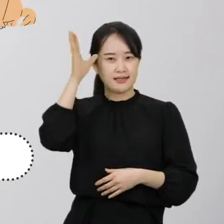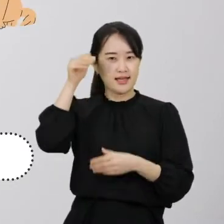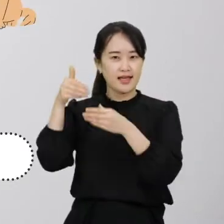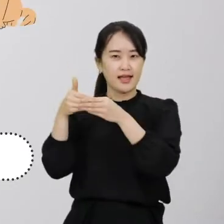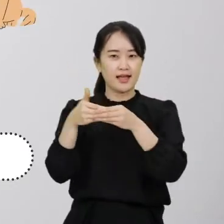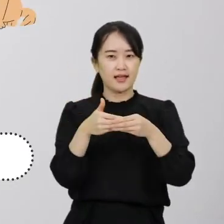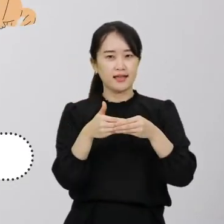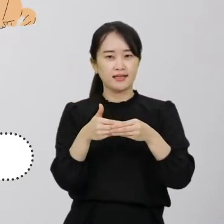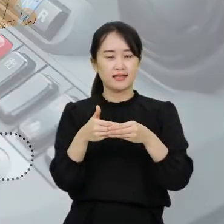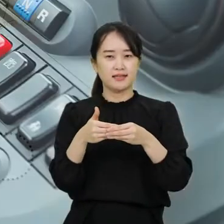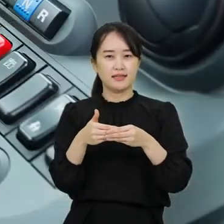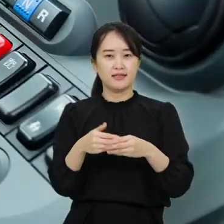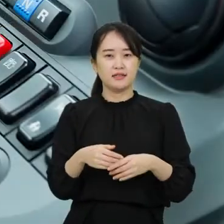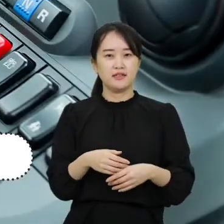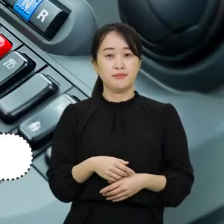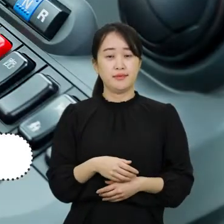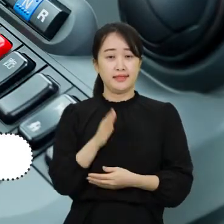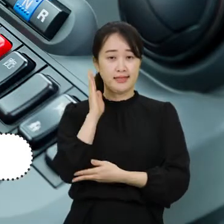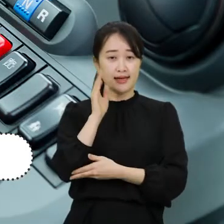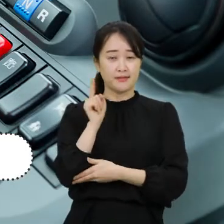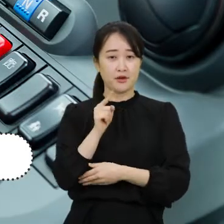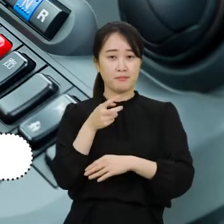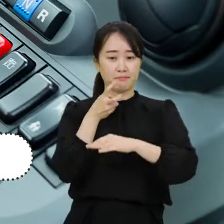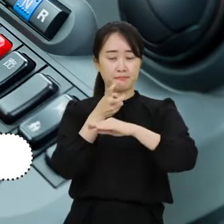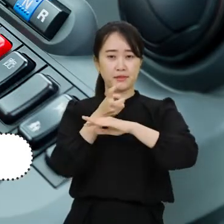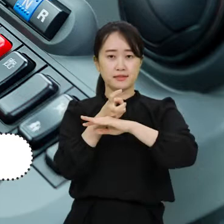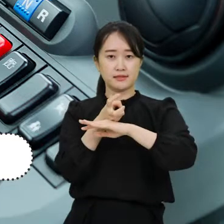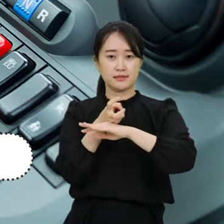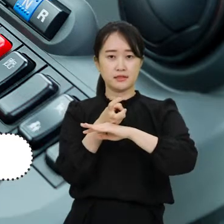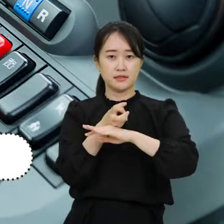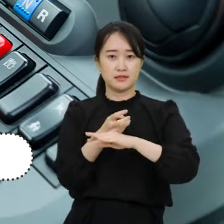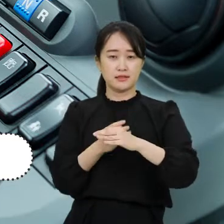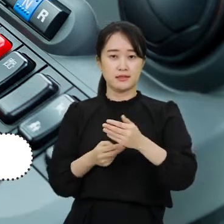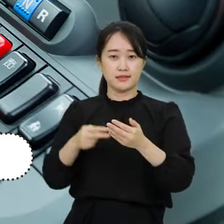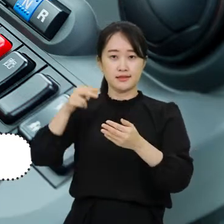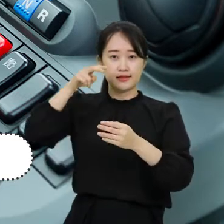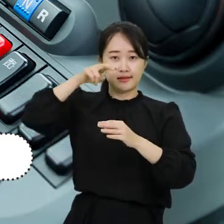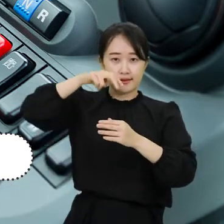겪은 일을 좀 말씀을 드릴게요. 이제 버스를 승차하려고 하는데